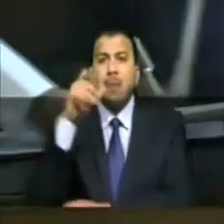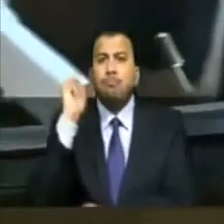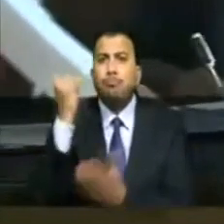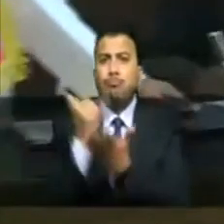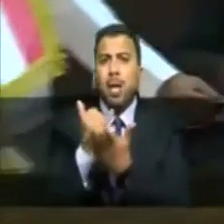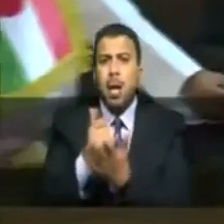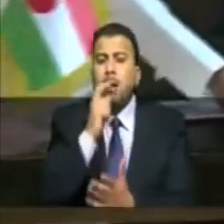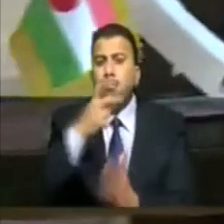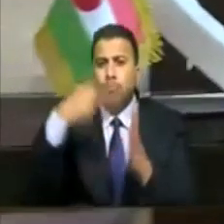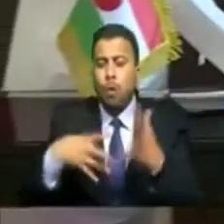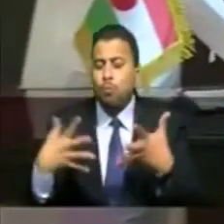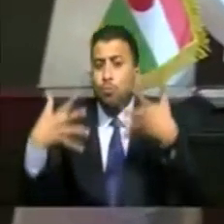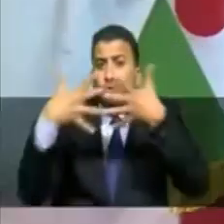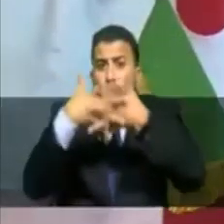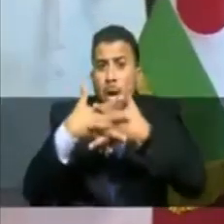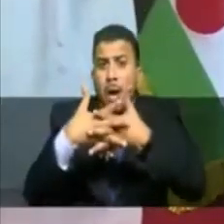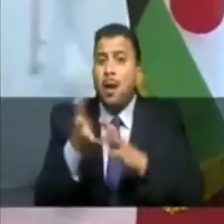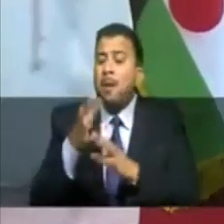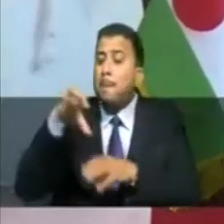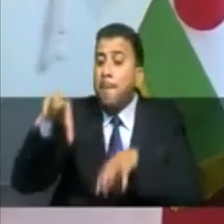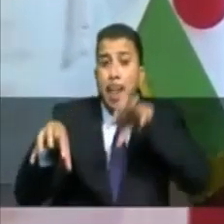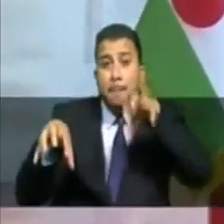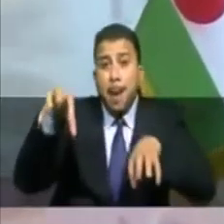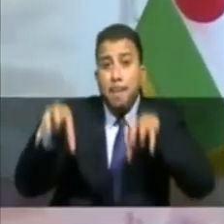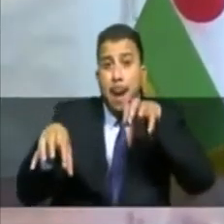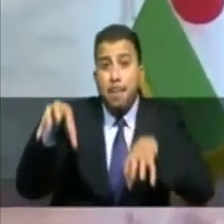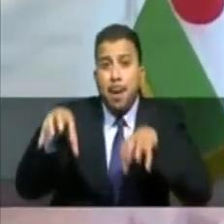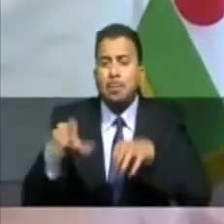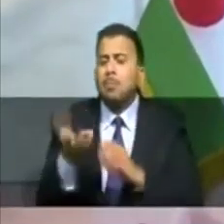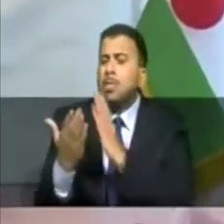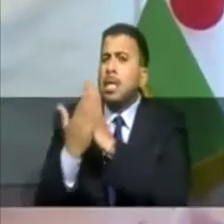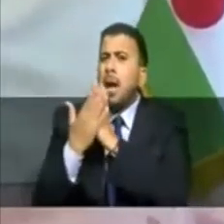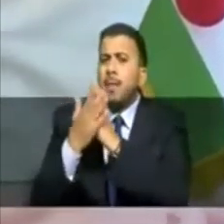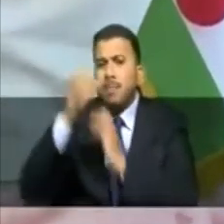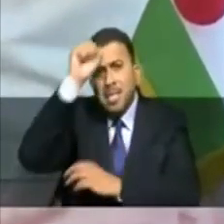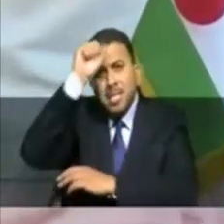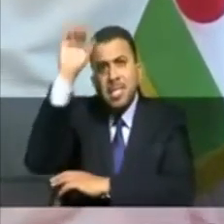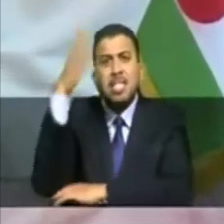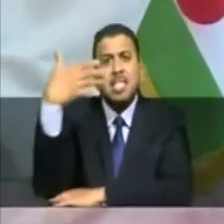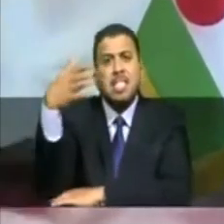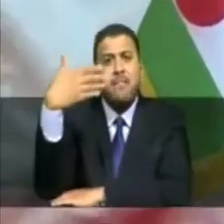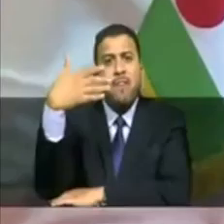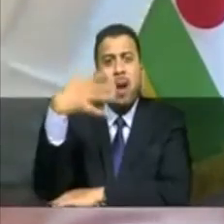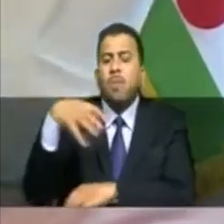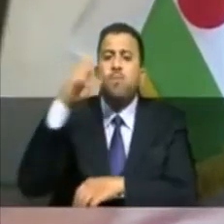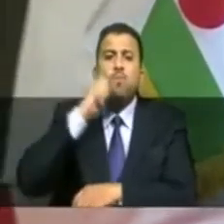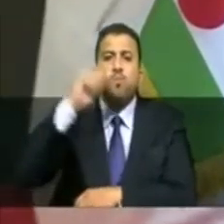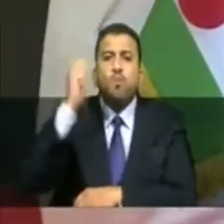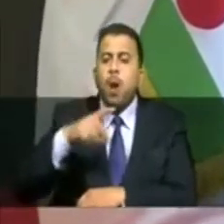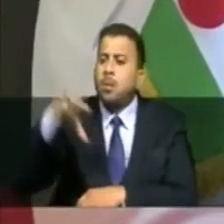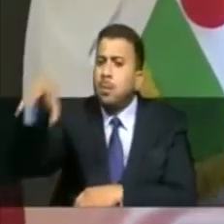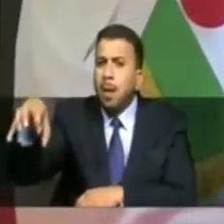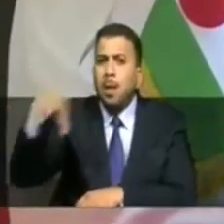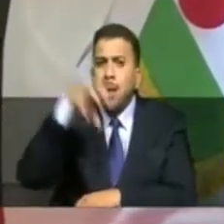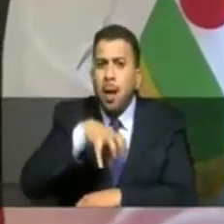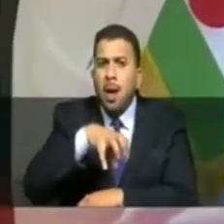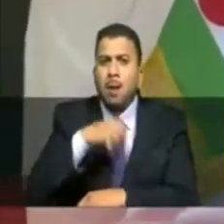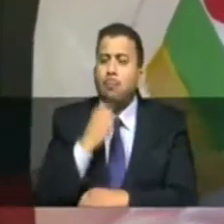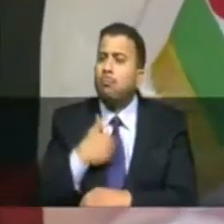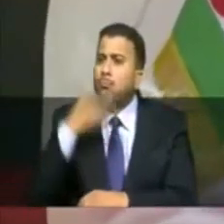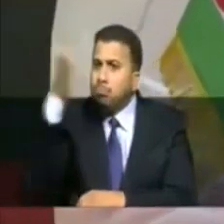لجنة قنصلية مشتركة بين البلدين لتقديم الدعم القنصلي الفعال لمواطني البلدين المتواجدين في البلد